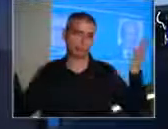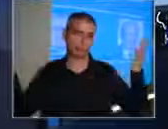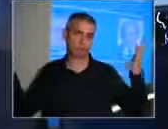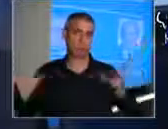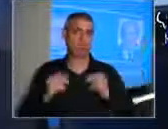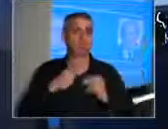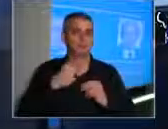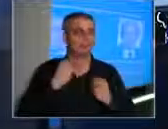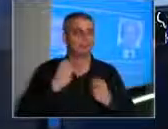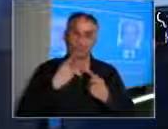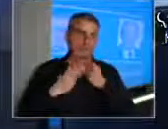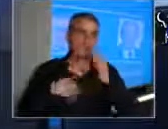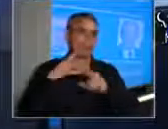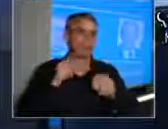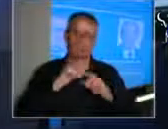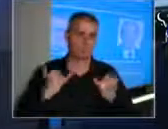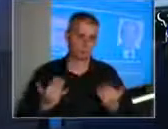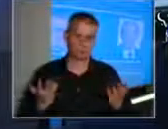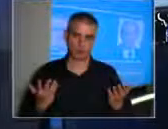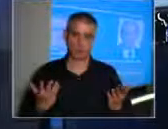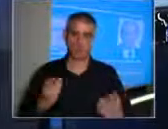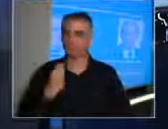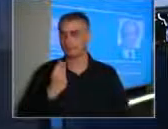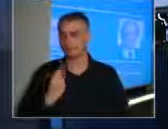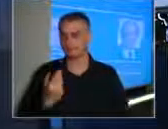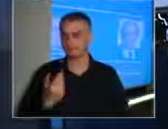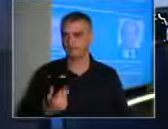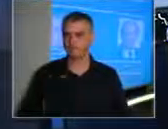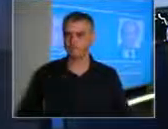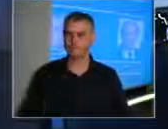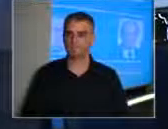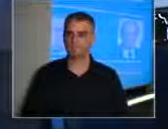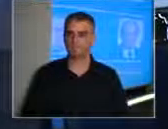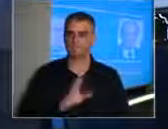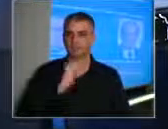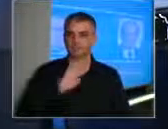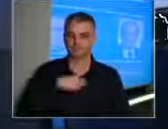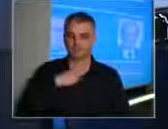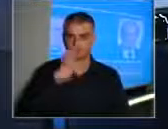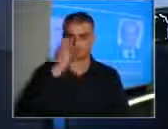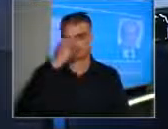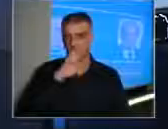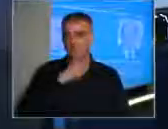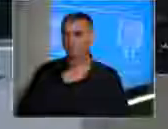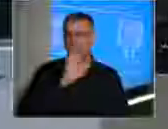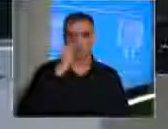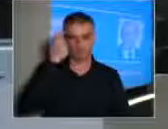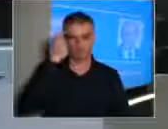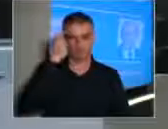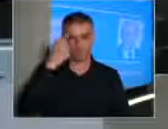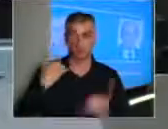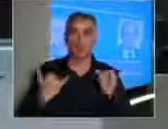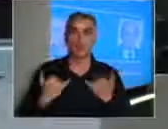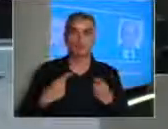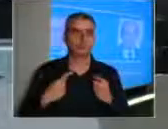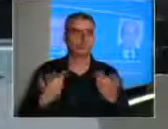ב-2013, ויחד יהיה יותר כוח. לא, למה? אולי לפני גם, לאיים עליו לפני. ככל שאנחנו מנסים להבין מה עובר לבנימין נתניהו בראש ברגעים